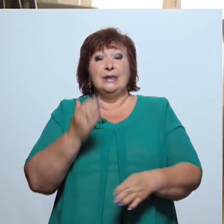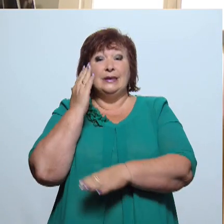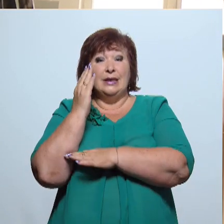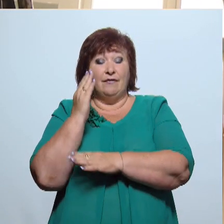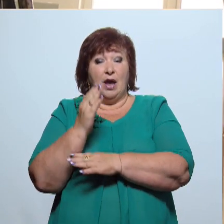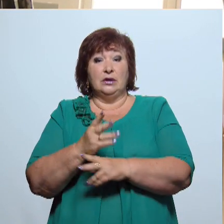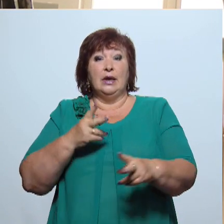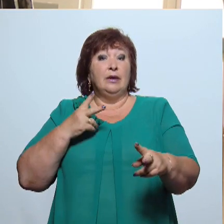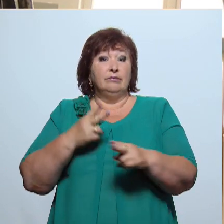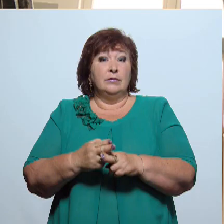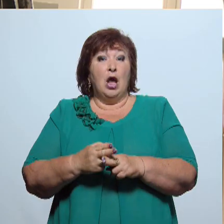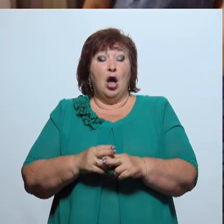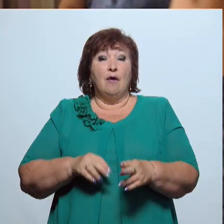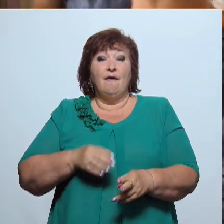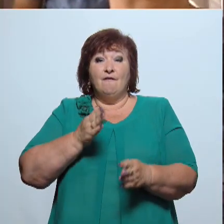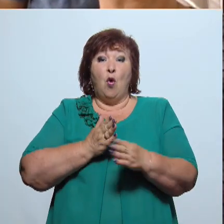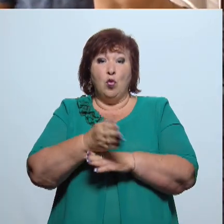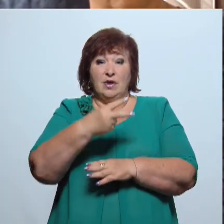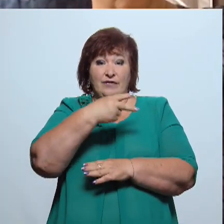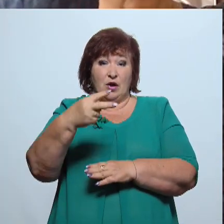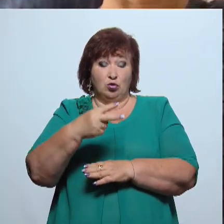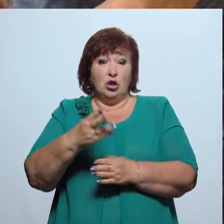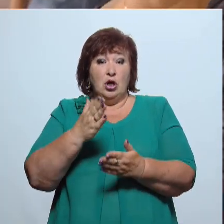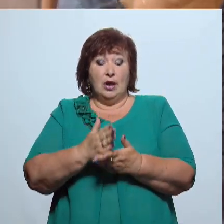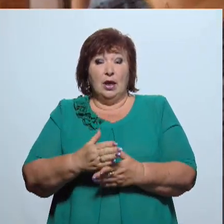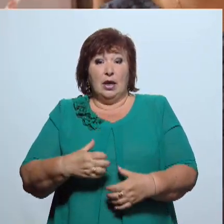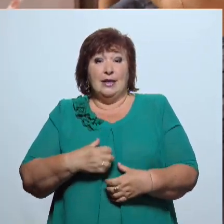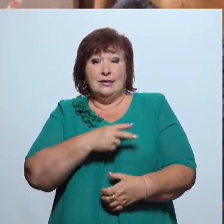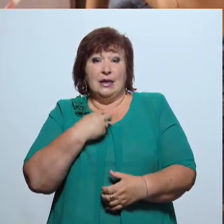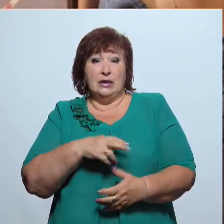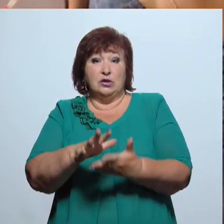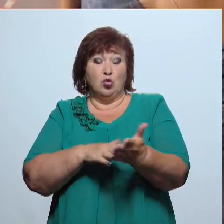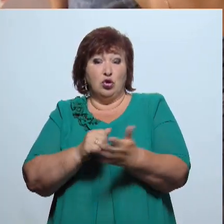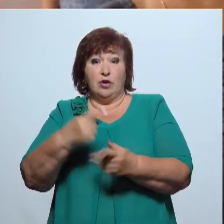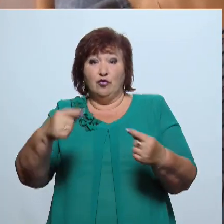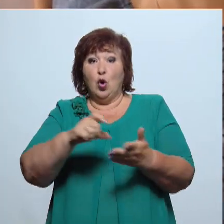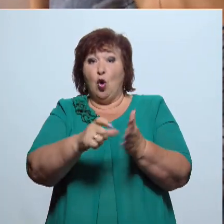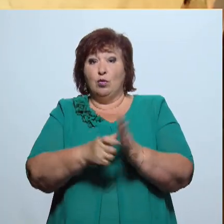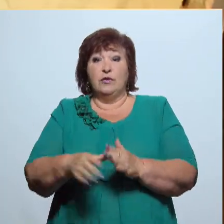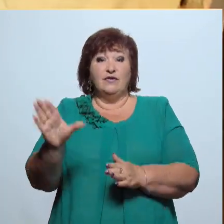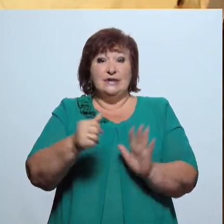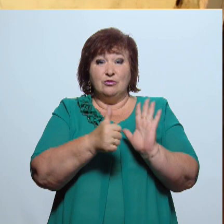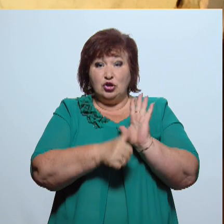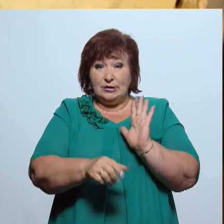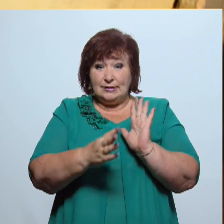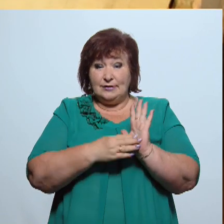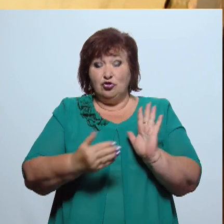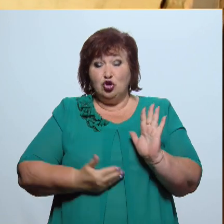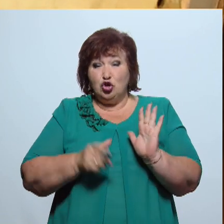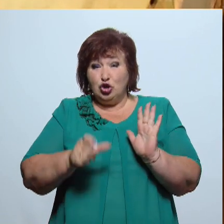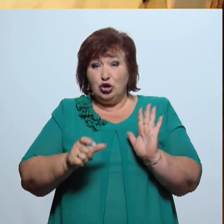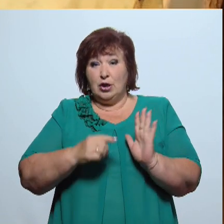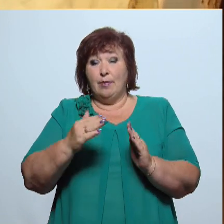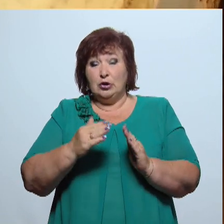перекрыт доступ на второй этаж. Есть риск обрушения потолков и в других комнатах. Поэтому всем 69 жителям дома